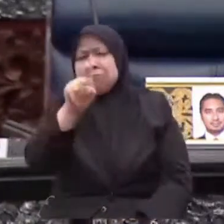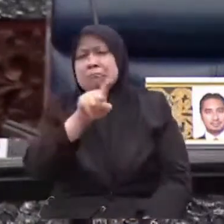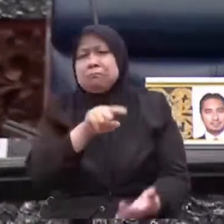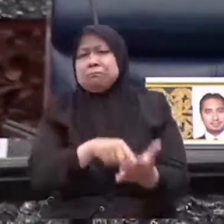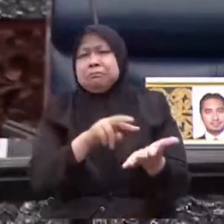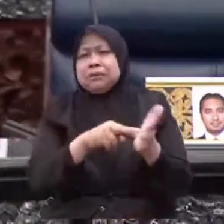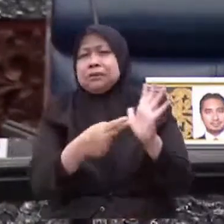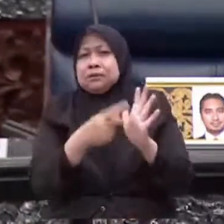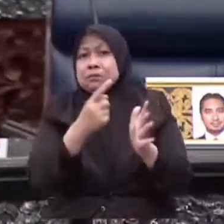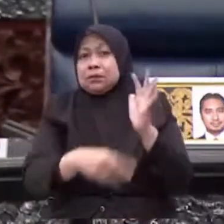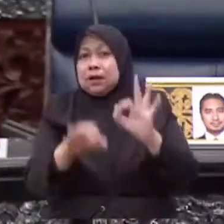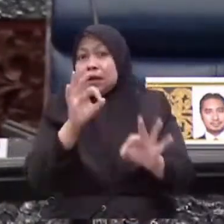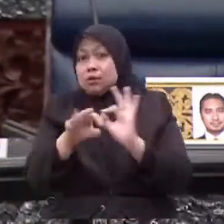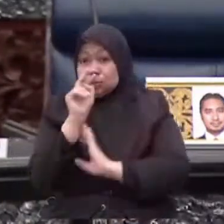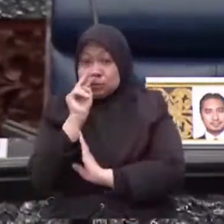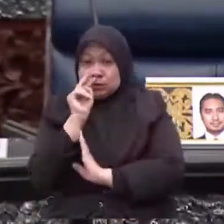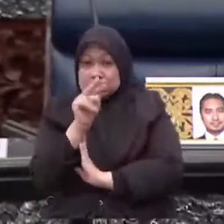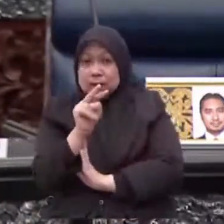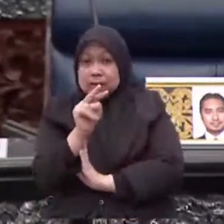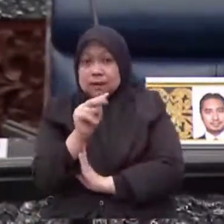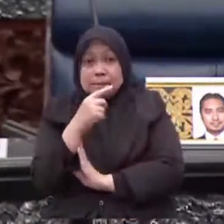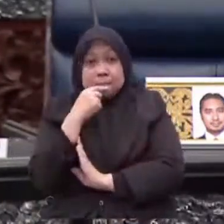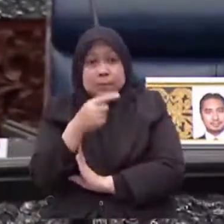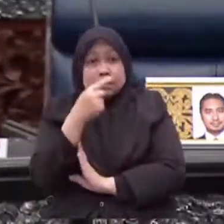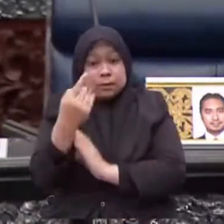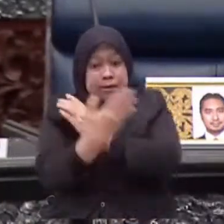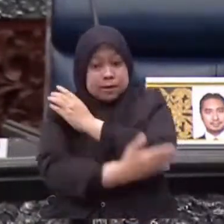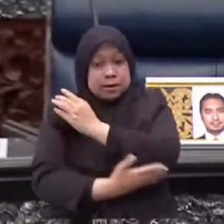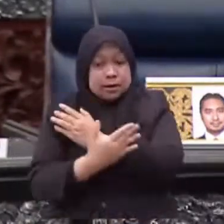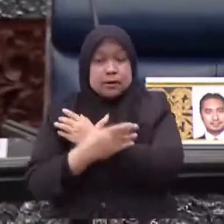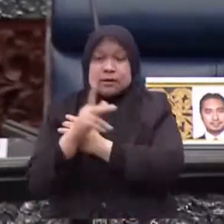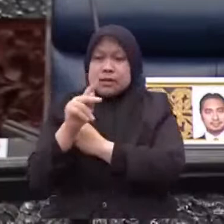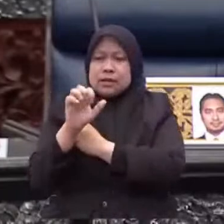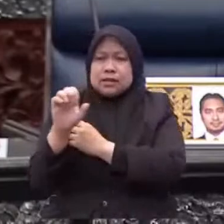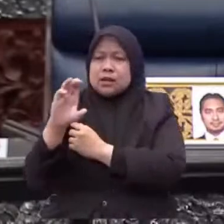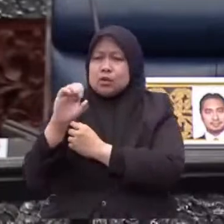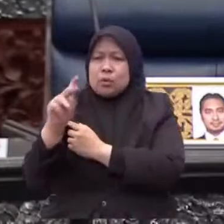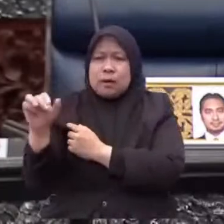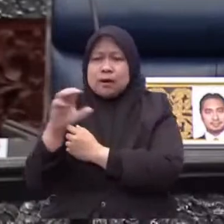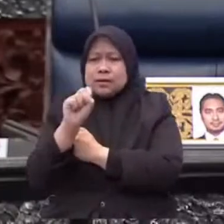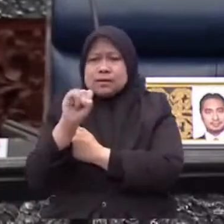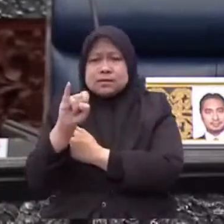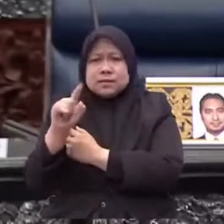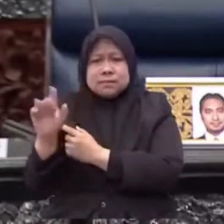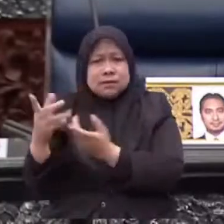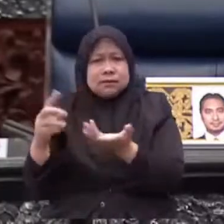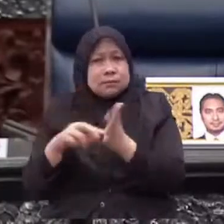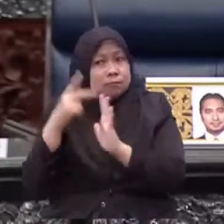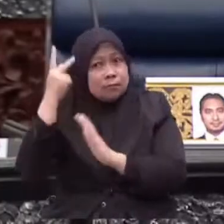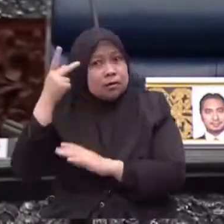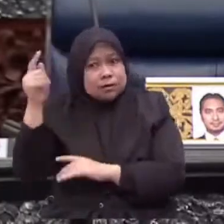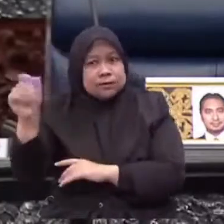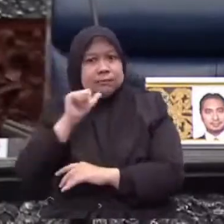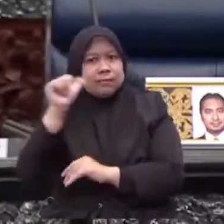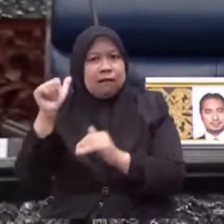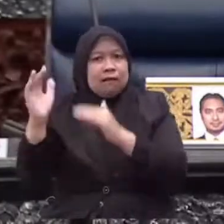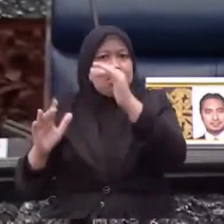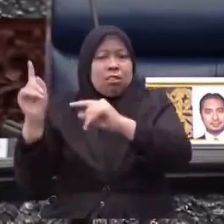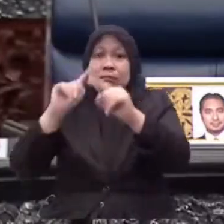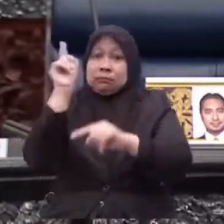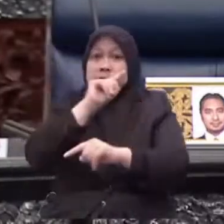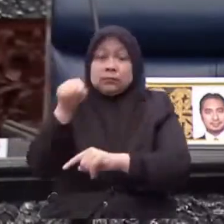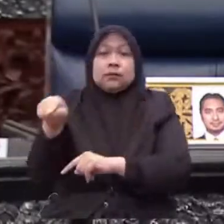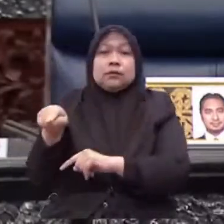kenyataan ini karena kalau kita melihat dengan menyebut beberapa negara kayaknya coba dan Serbia politik mereka tidak lebih